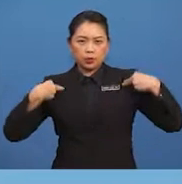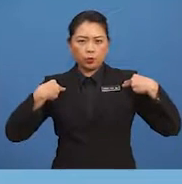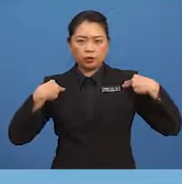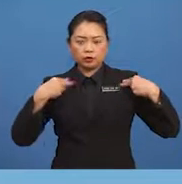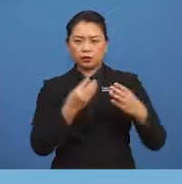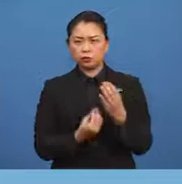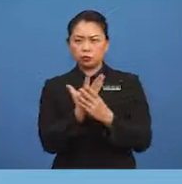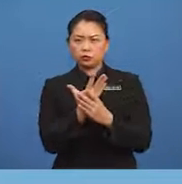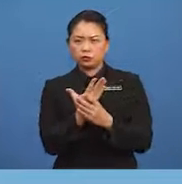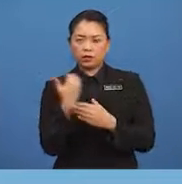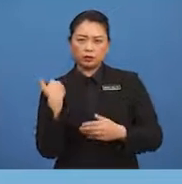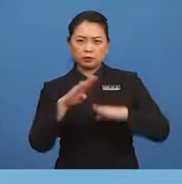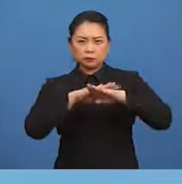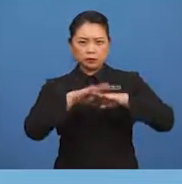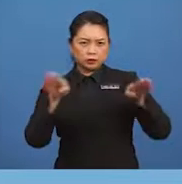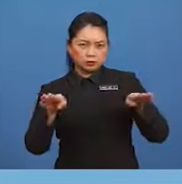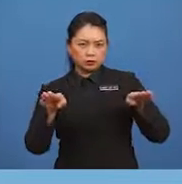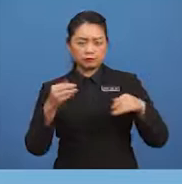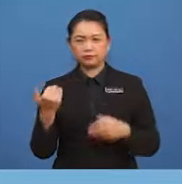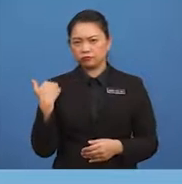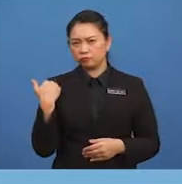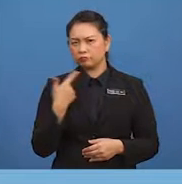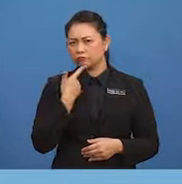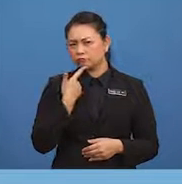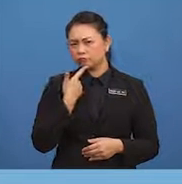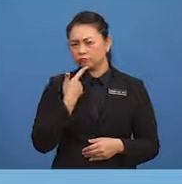tumbuhan adalah berbeza?